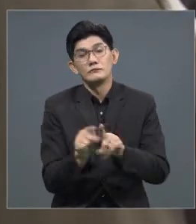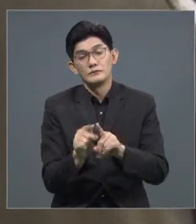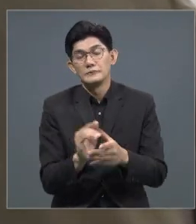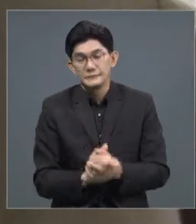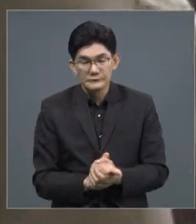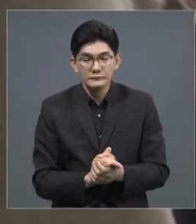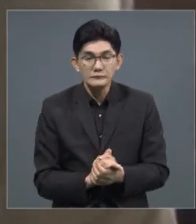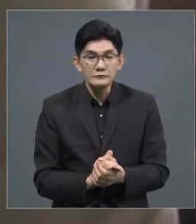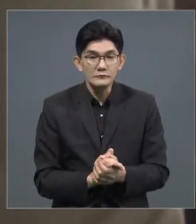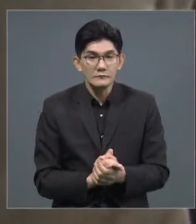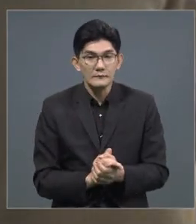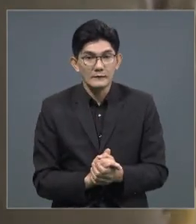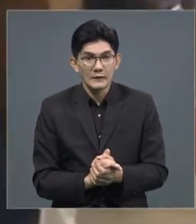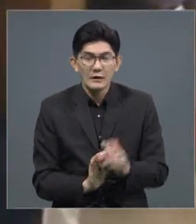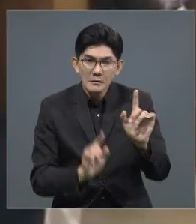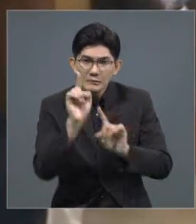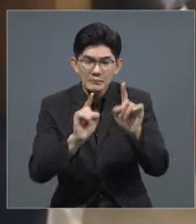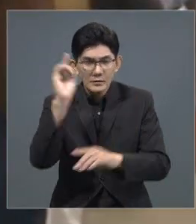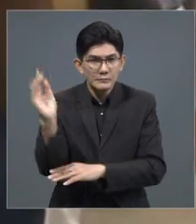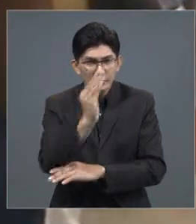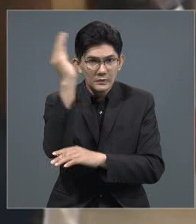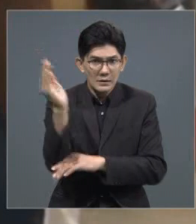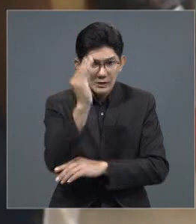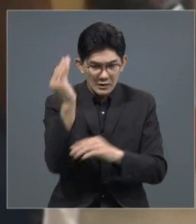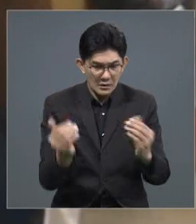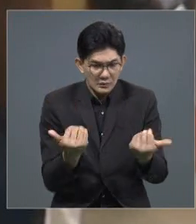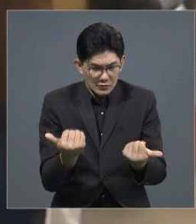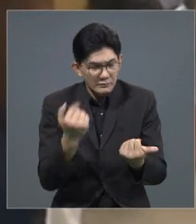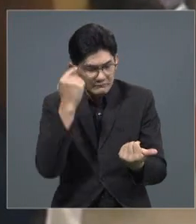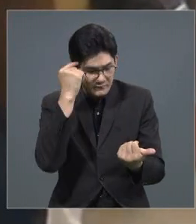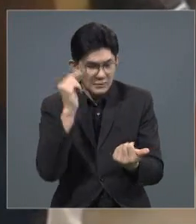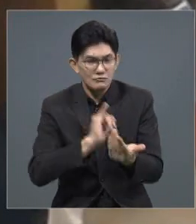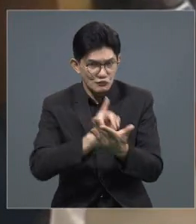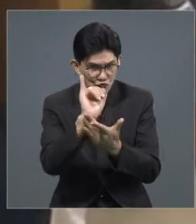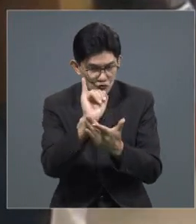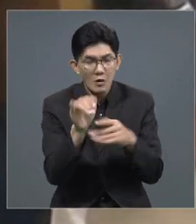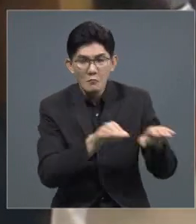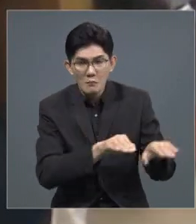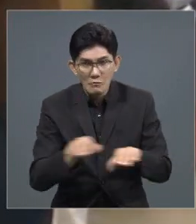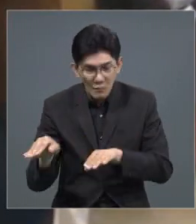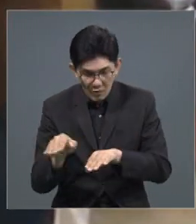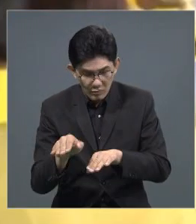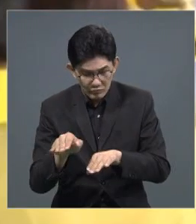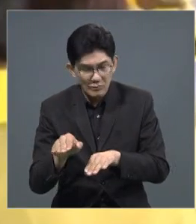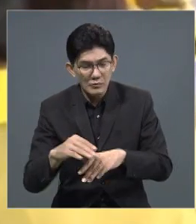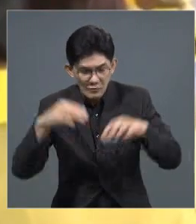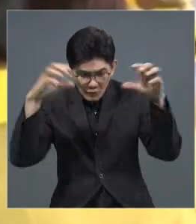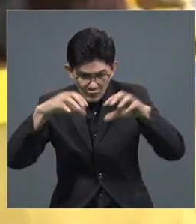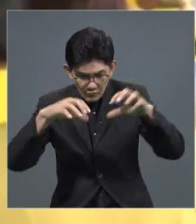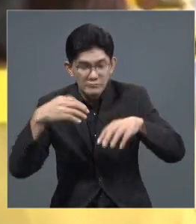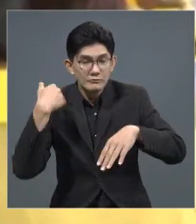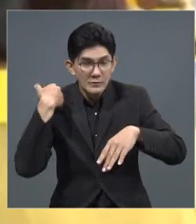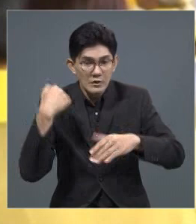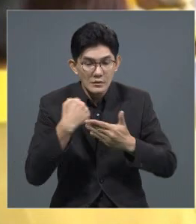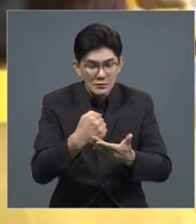ชิดรวมทั้งใช้การพยากรณ์อากาศที่ปัจจุบันเนี่ยพยากรณ์ได้แม่นยำมาเตรียมพร้อมรับมือกับสถานการณ์น้ำ